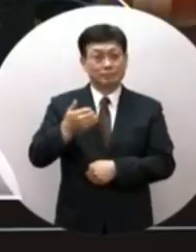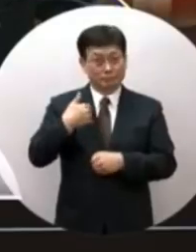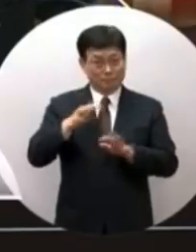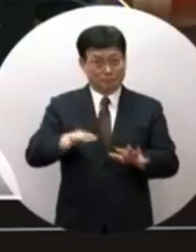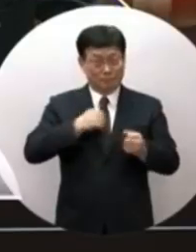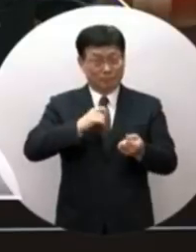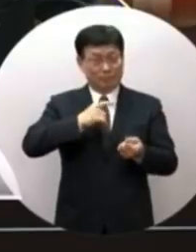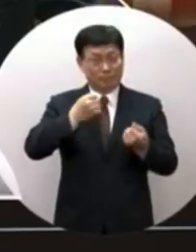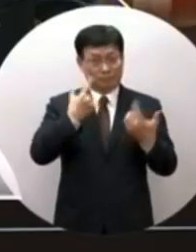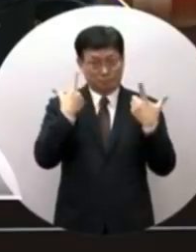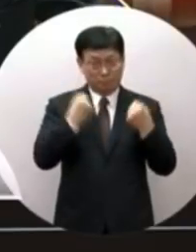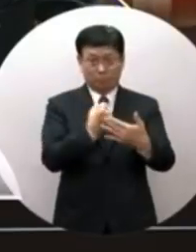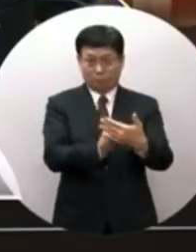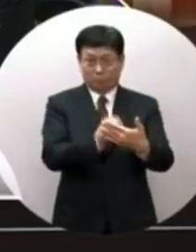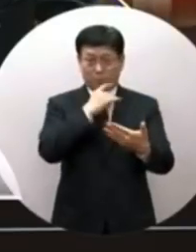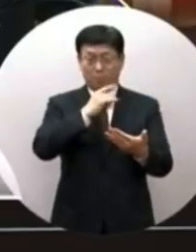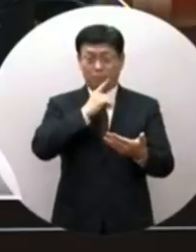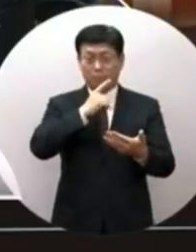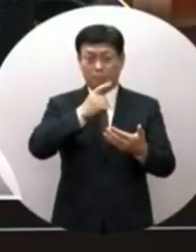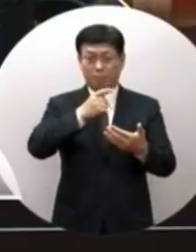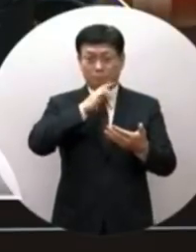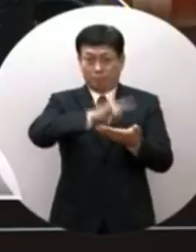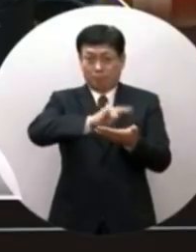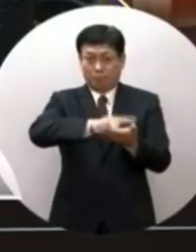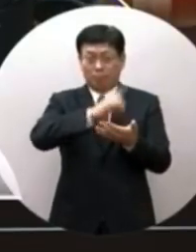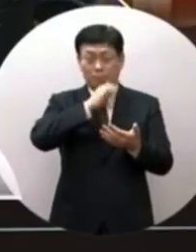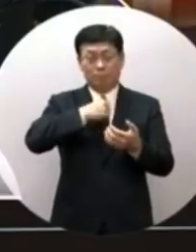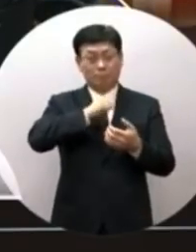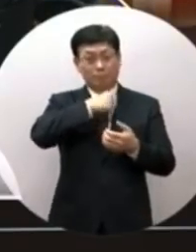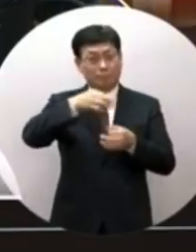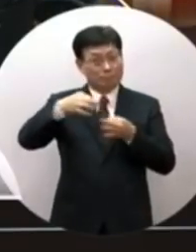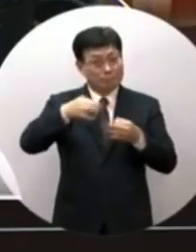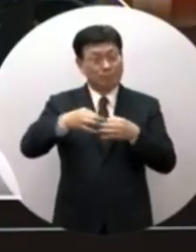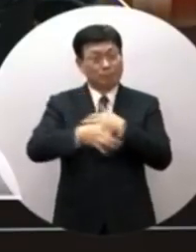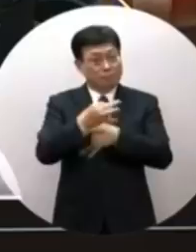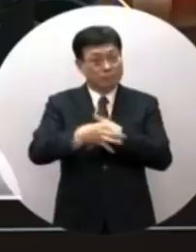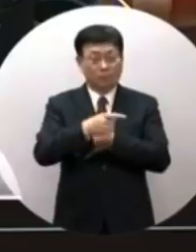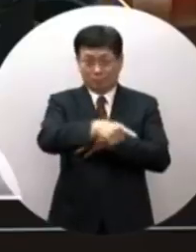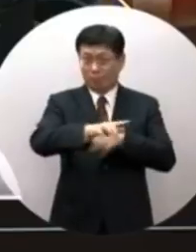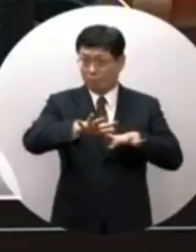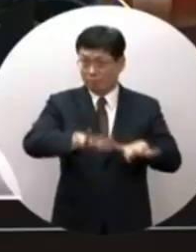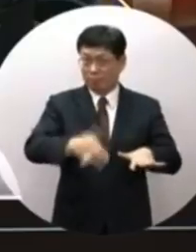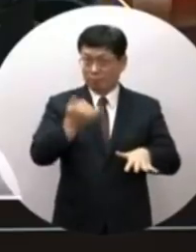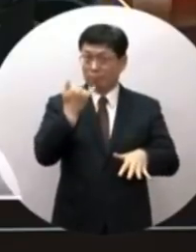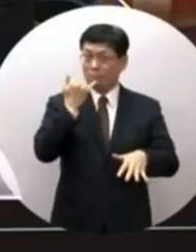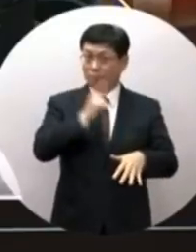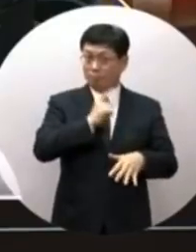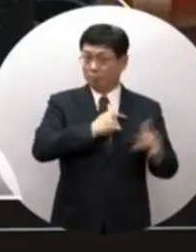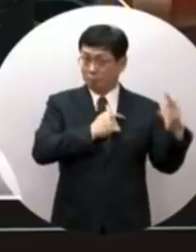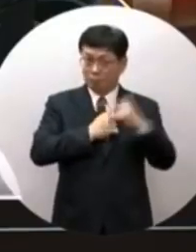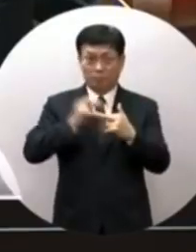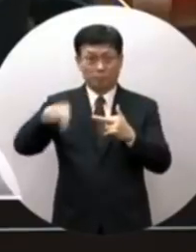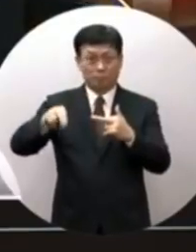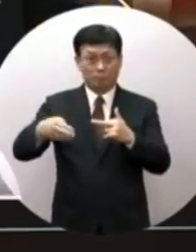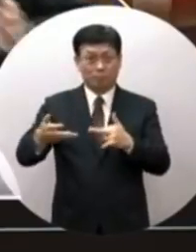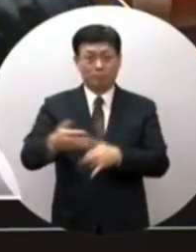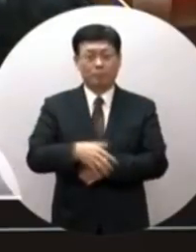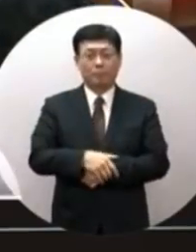湖北的台商及他的建设，如果在这样的状况能自行搭飞机回台湾